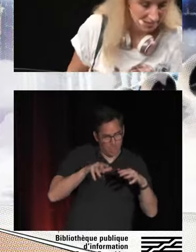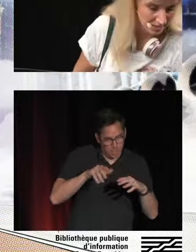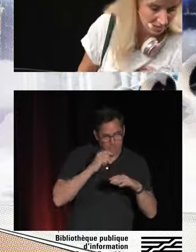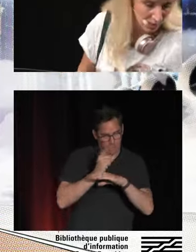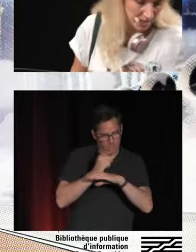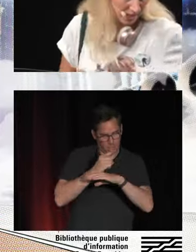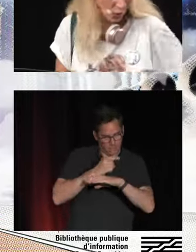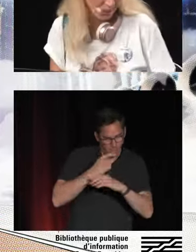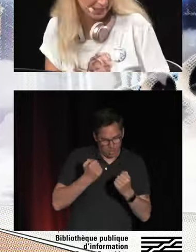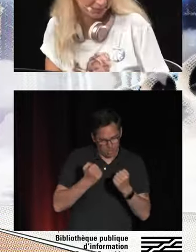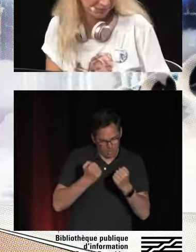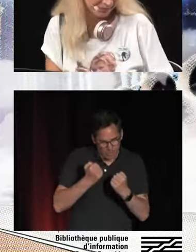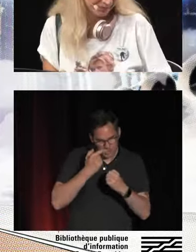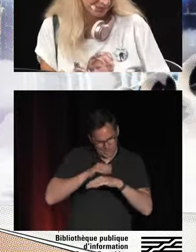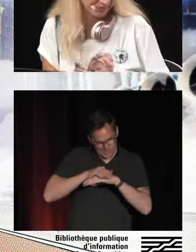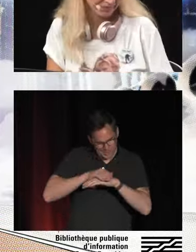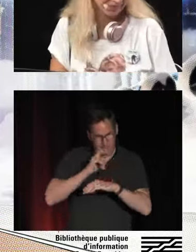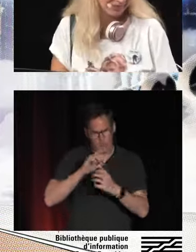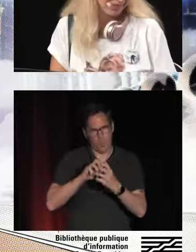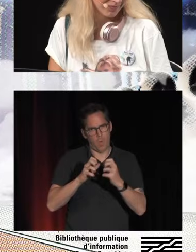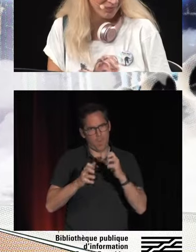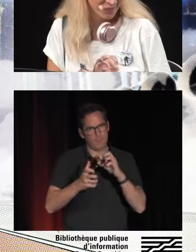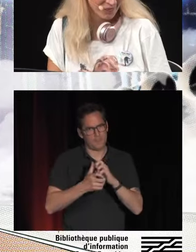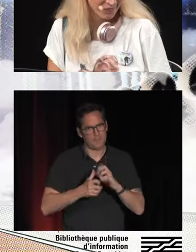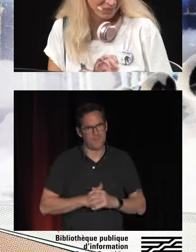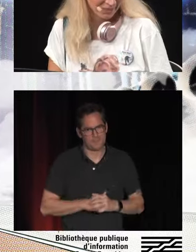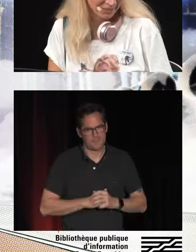la vitesse. C'est compliqué.